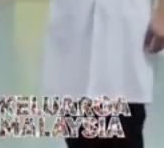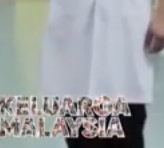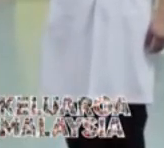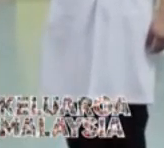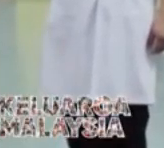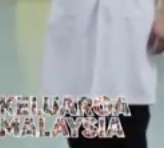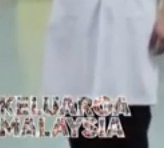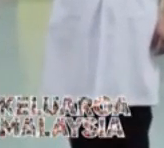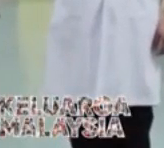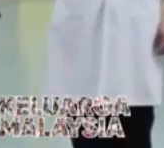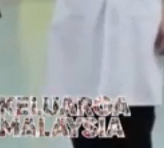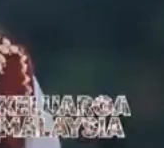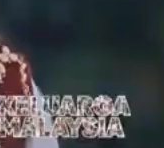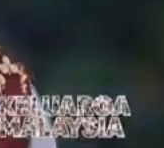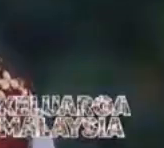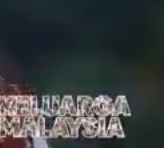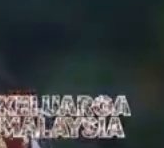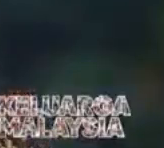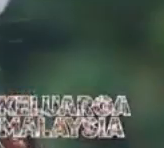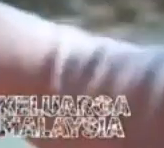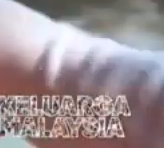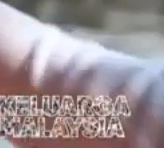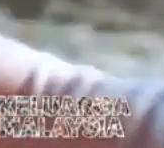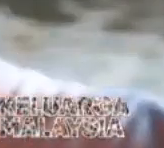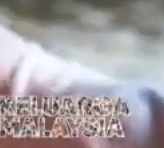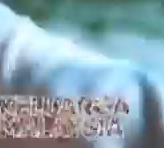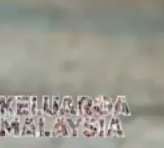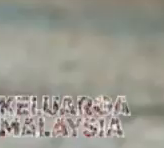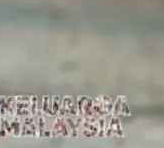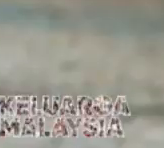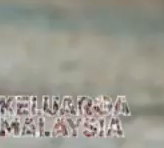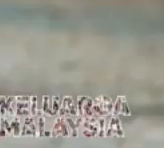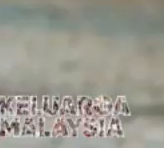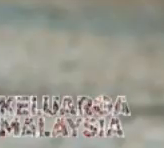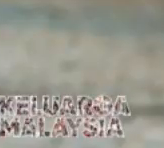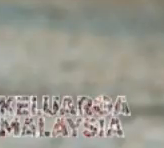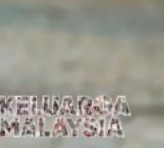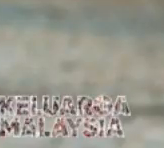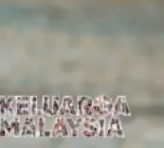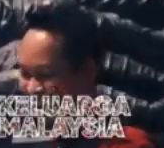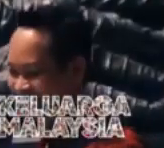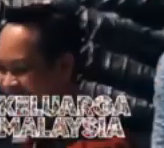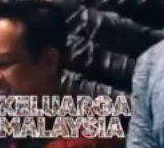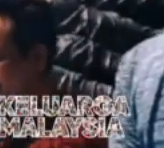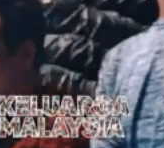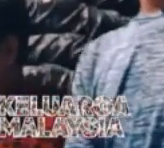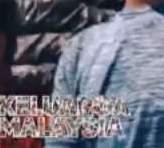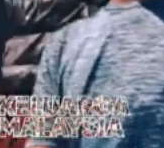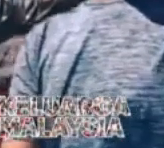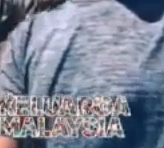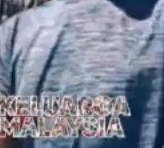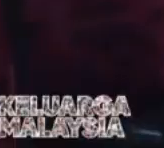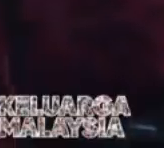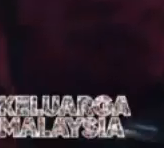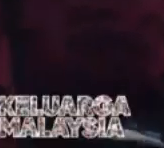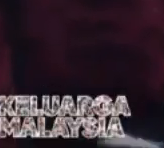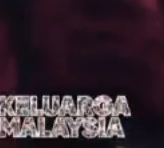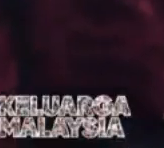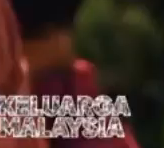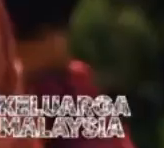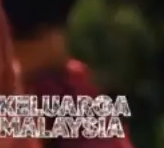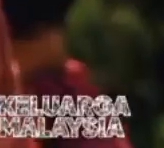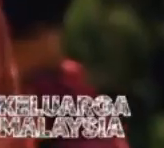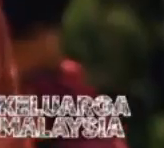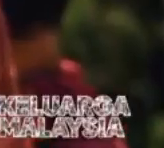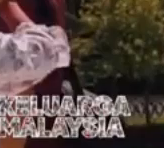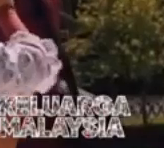kita. Bukan kerana kerajaan, dia berjaya itu juga kerana rakyat. Kalau rakyat sabotaj, tak